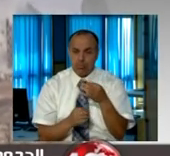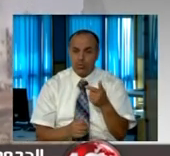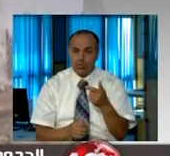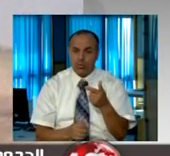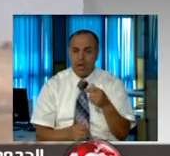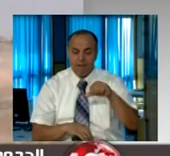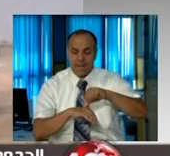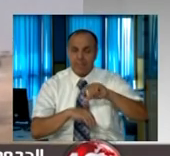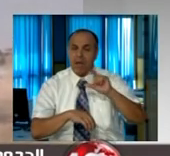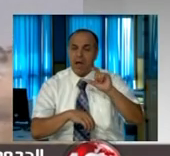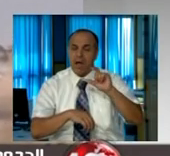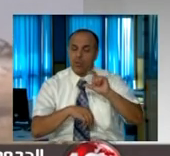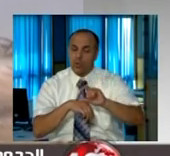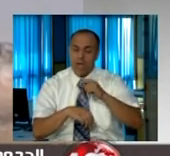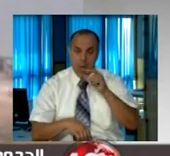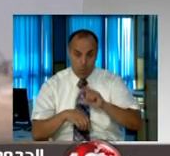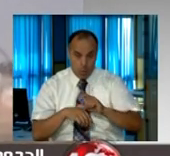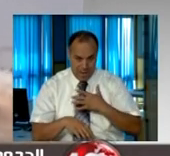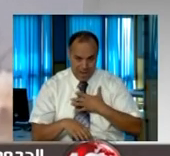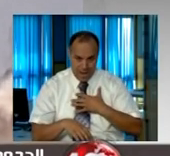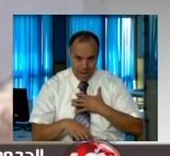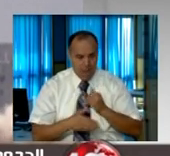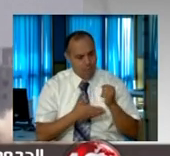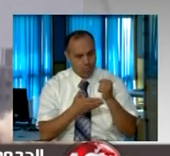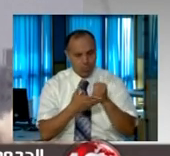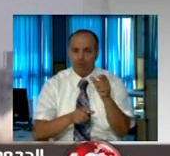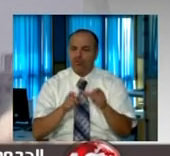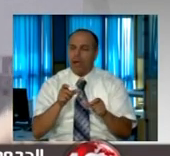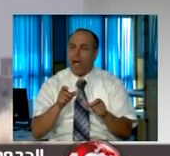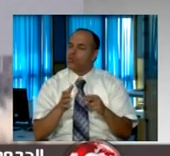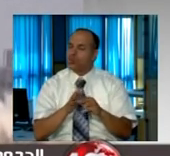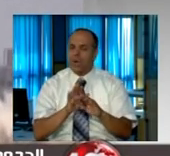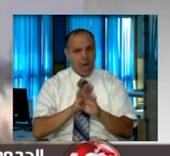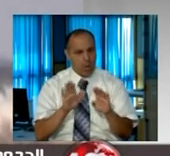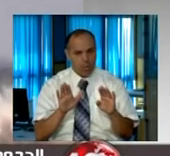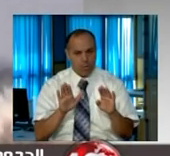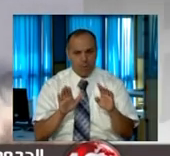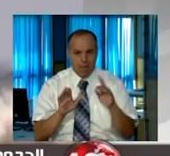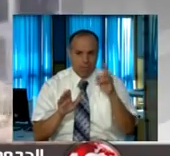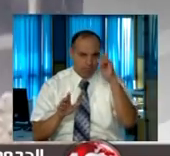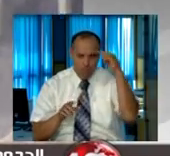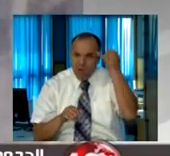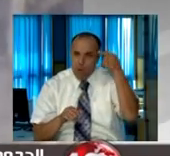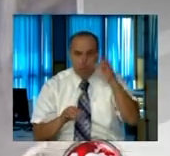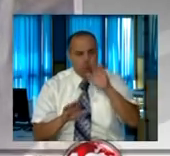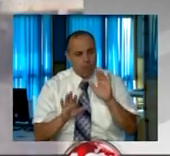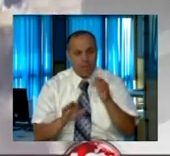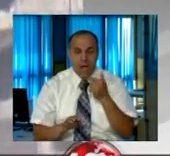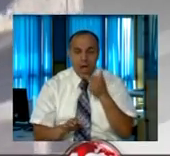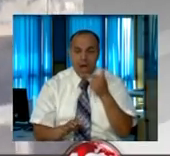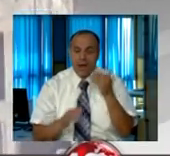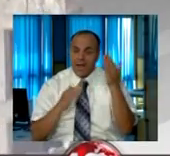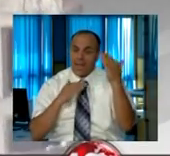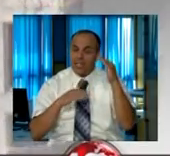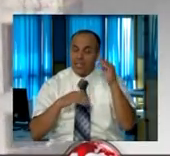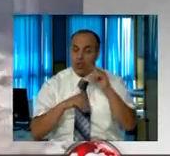في العاصمة أنقرة إن تركيا لا تريد سوى مساعدة شعب سوريا وليست لها نوايا أخرى. من جهتها أعلنت